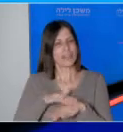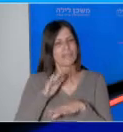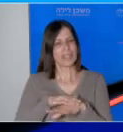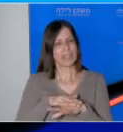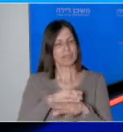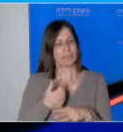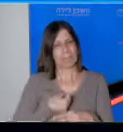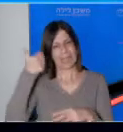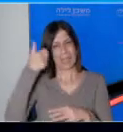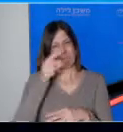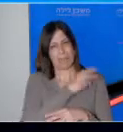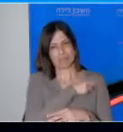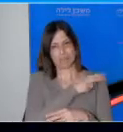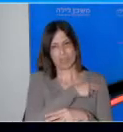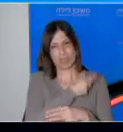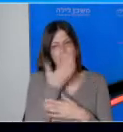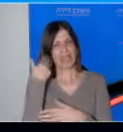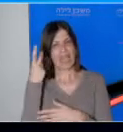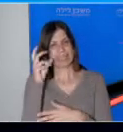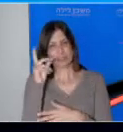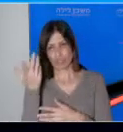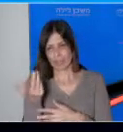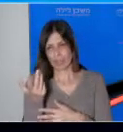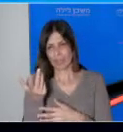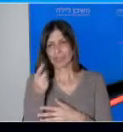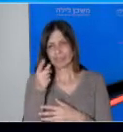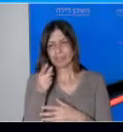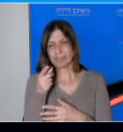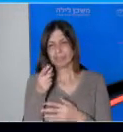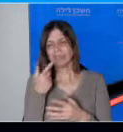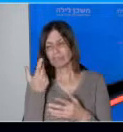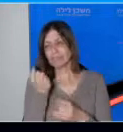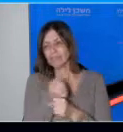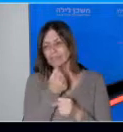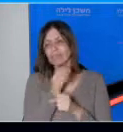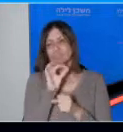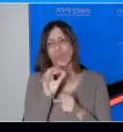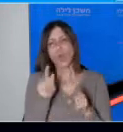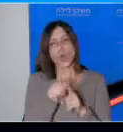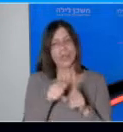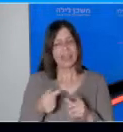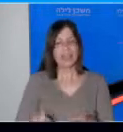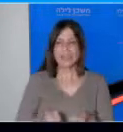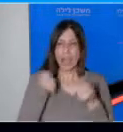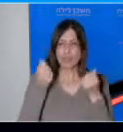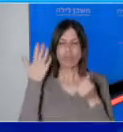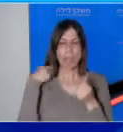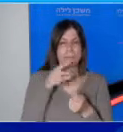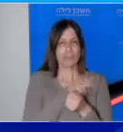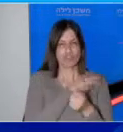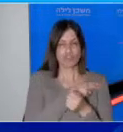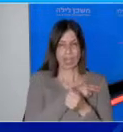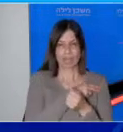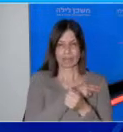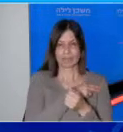בתפקידים בכירים במשטרה באמת לפני 20 שנה, משהו כזה, וזה פועל יוצא של אותה תרבות שהשתרשה במשטרה עם השנים, תמי. כן, זה נכון, יש בעיה